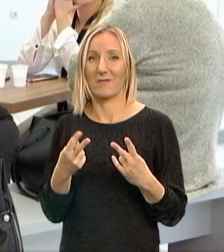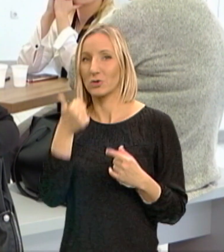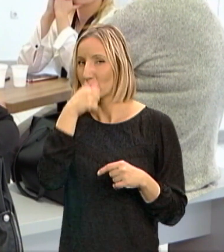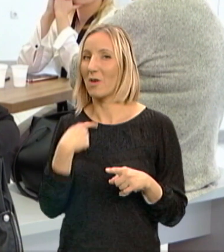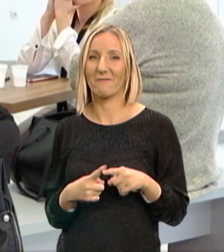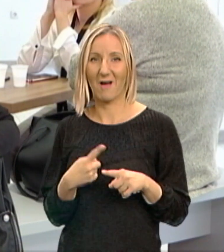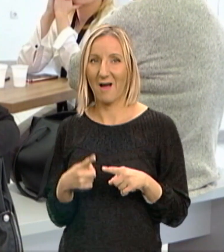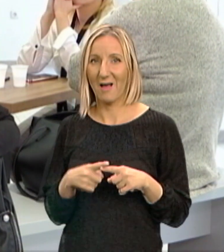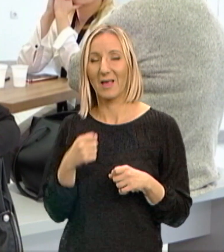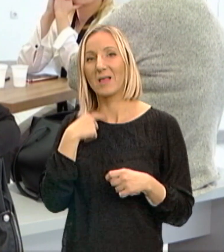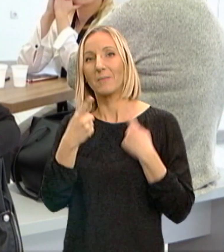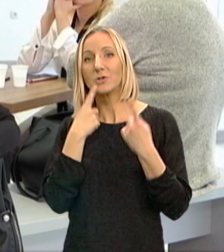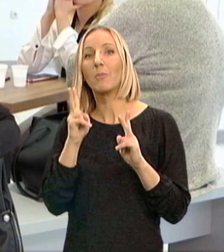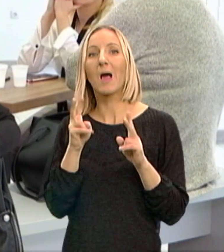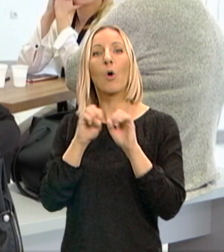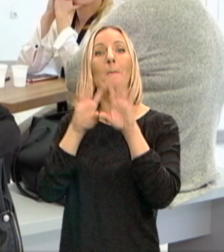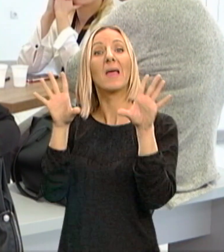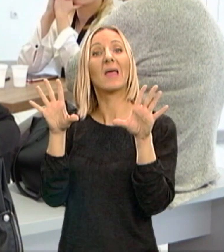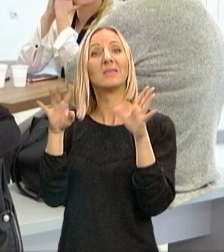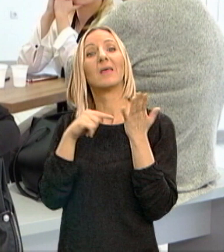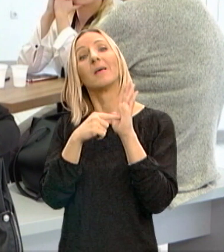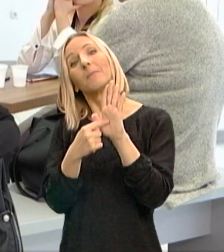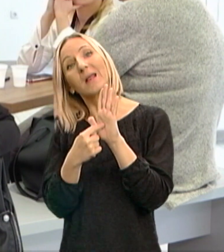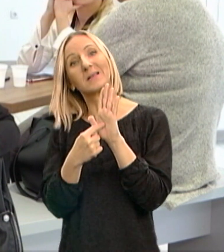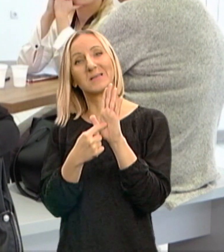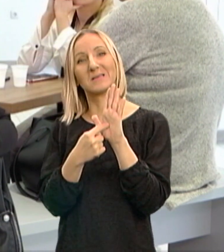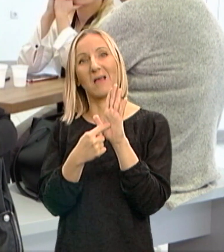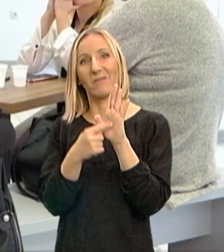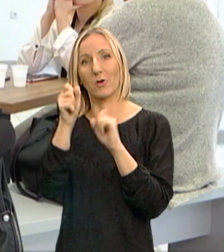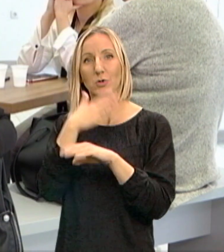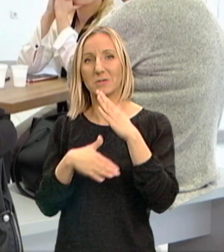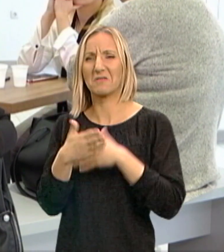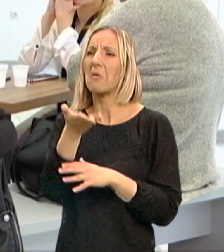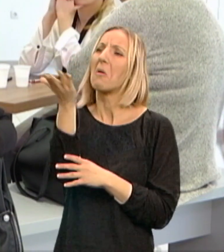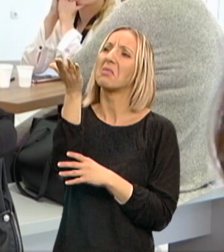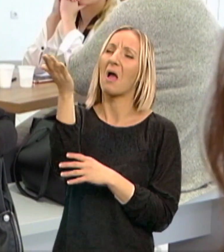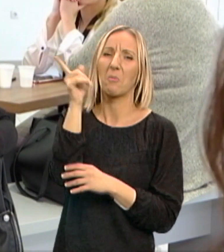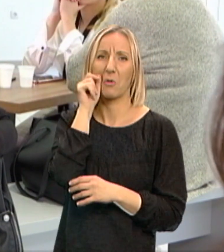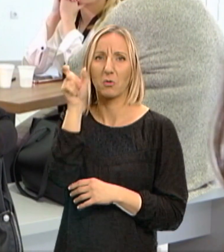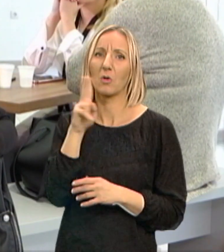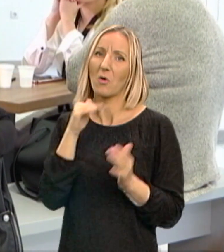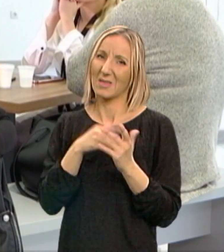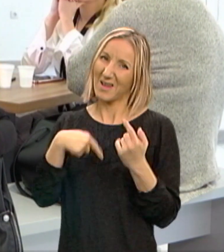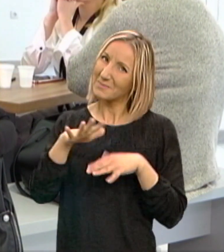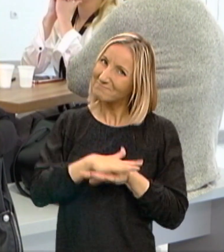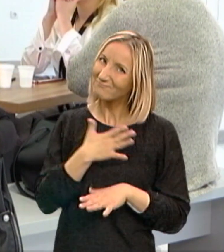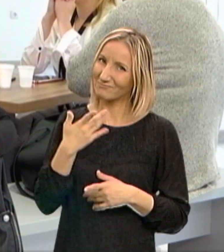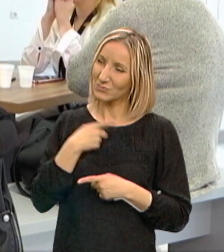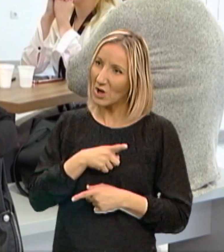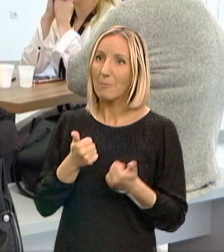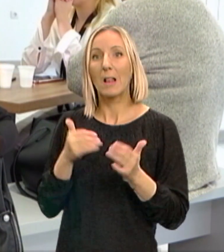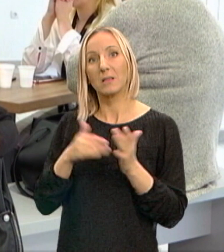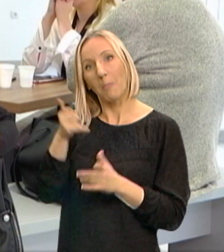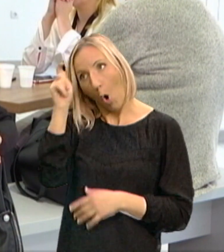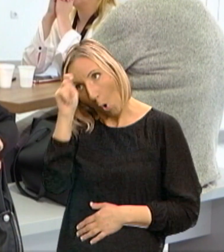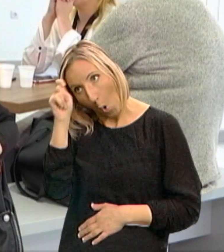nedostaje. Kad je reč o tome kako mediji predstavljaju ljudi, kao neke tamo ljude koje treba da žalimo i kojima treba da se divimo,